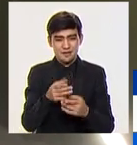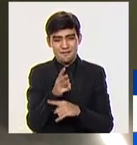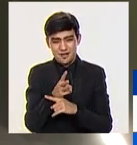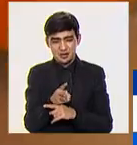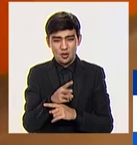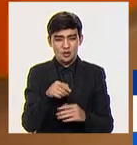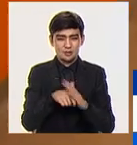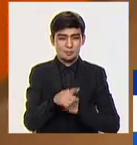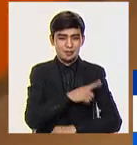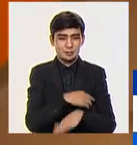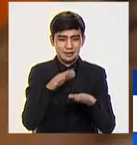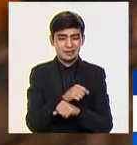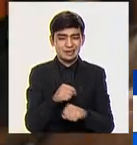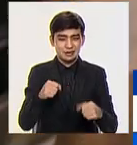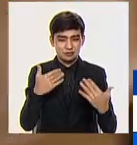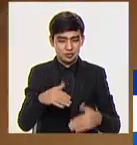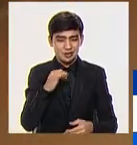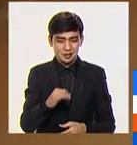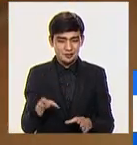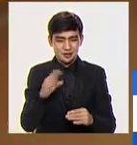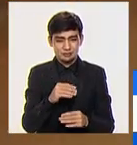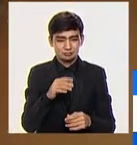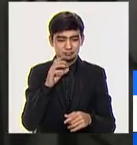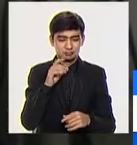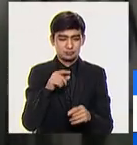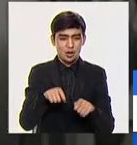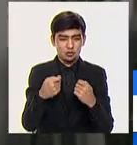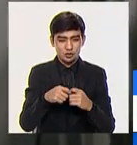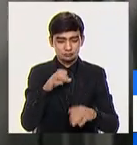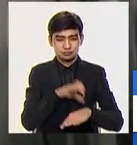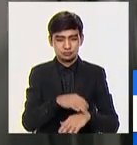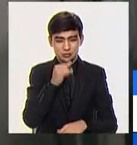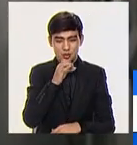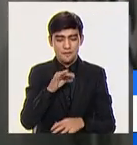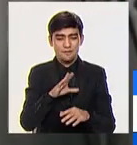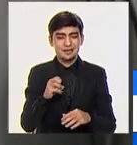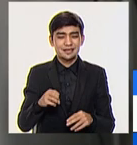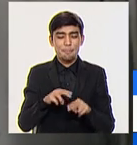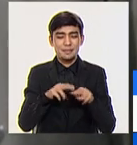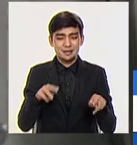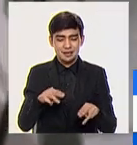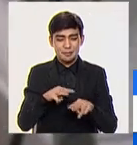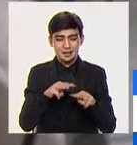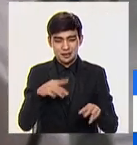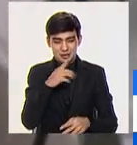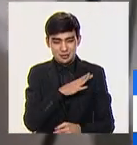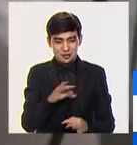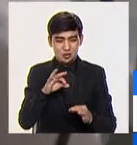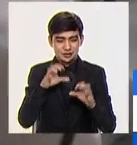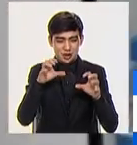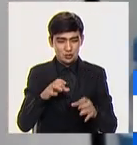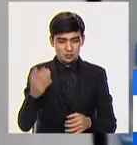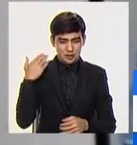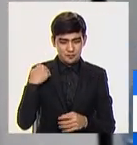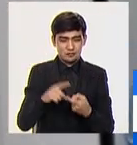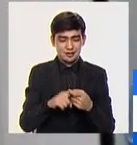медорганизациях. Ведь в таком случае невозможно доказать нарушение. Вице-министр здравоохранения пояснил, что правила действуют давно